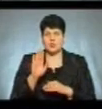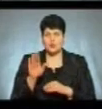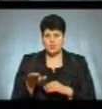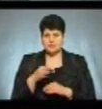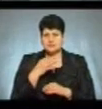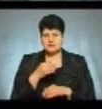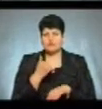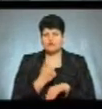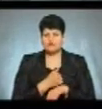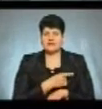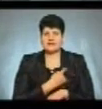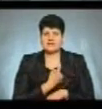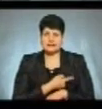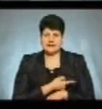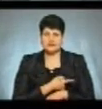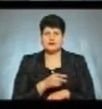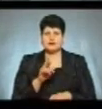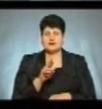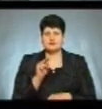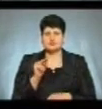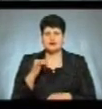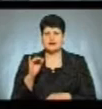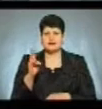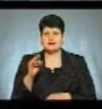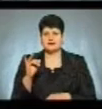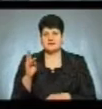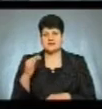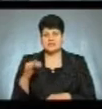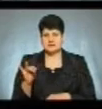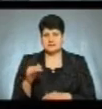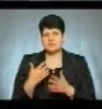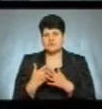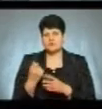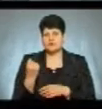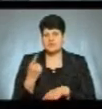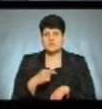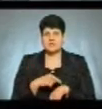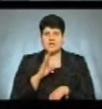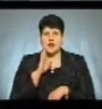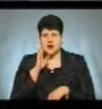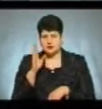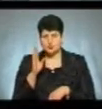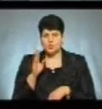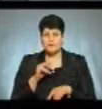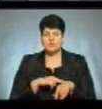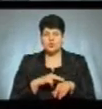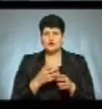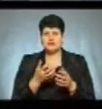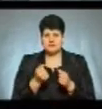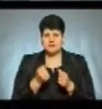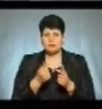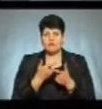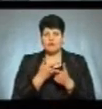розповів головний лікар цього медичного закладу Ярослав Чайківський. Близько 11-ї години ранку патрульні отримали повідомлення